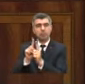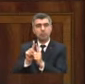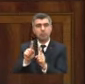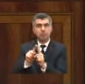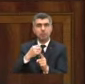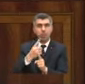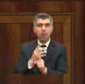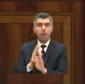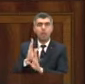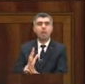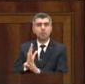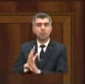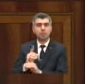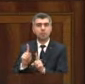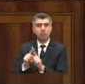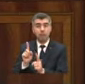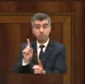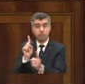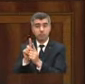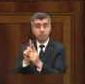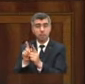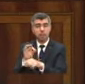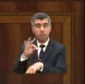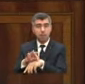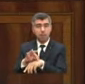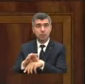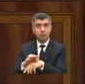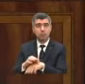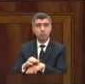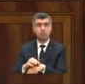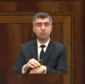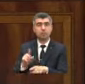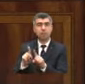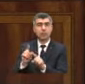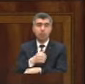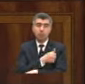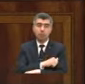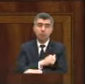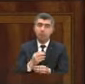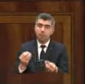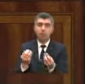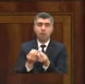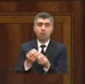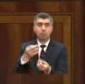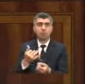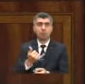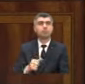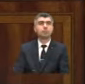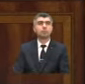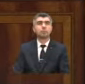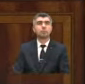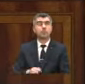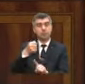غي يستقبل المرضى، بل يكون استقبال في المستوى. ثم العمل